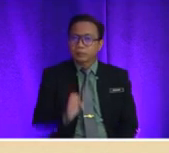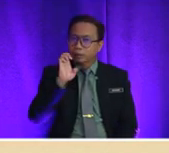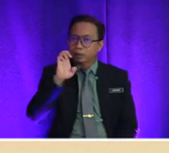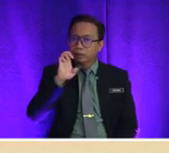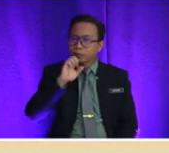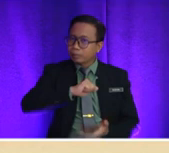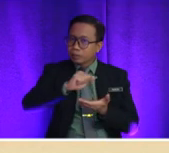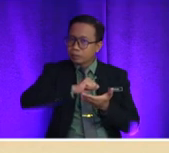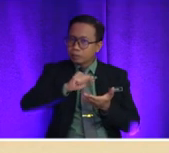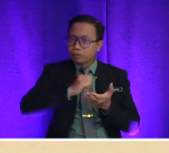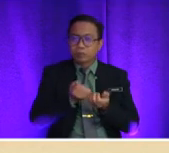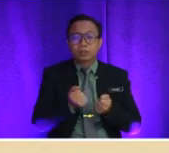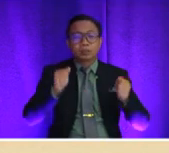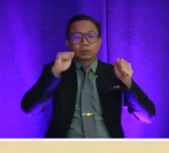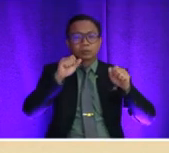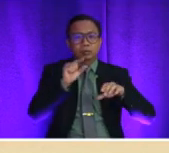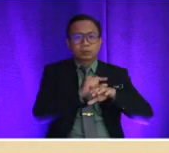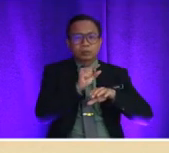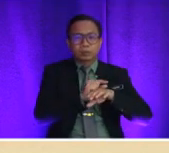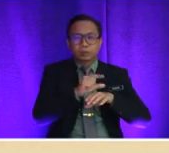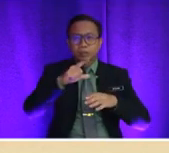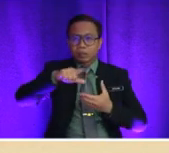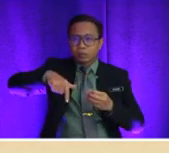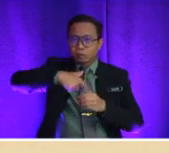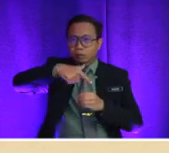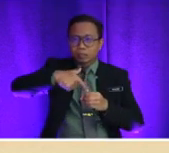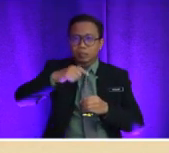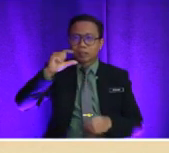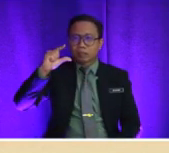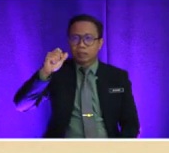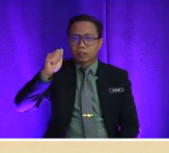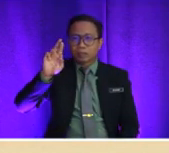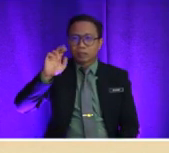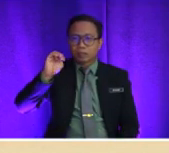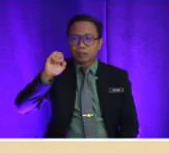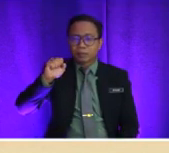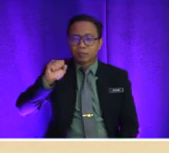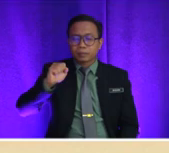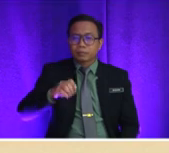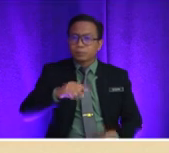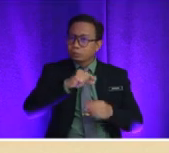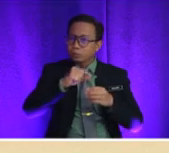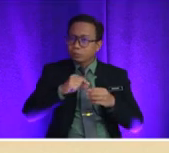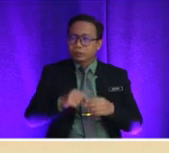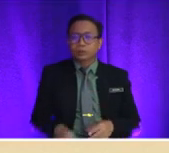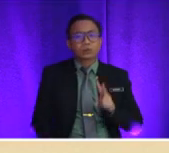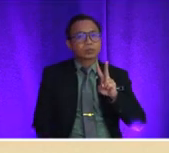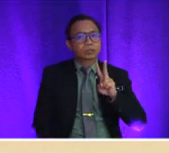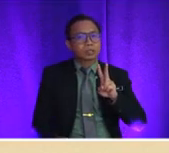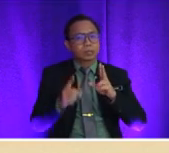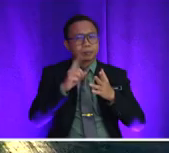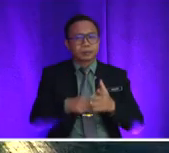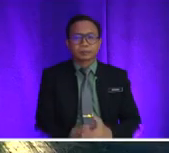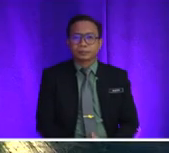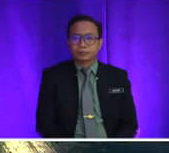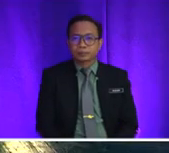membasuh ekstrim dengan menggunakan larutan garam ini adalah nomor 1 kita tulis satu Yang kedua apa eh murid